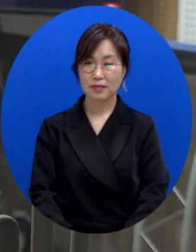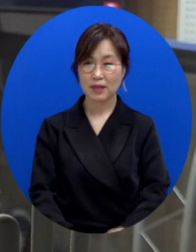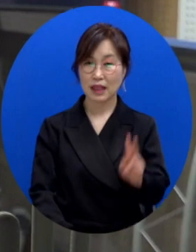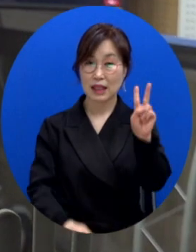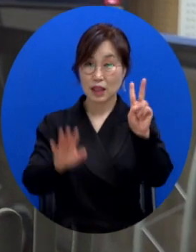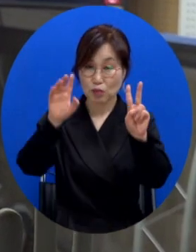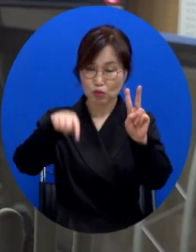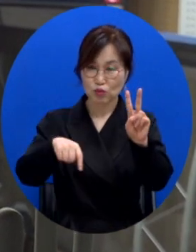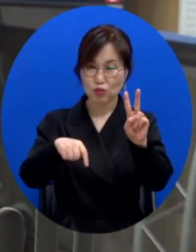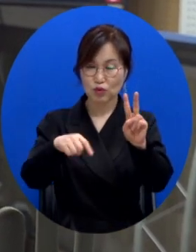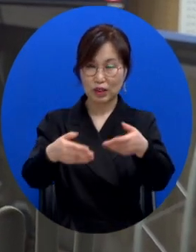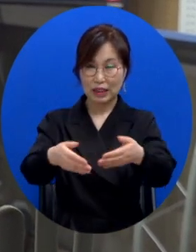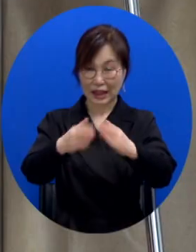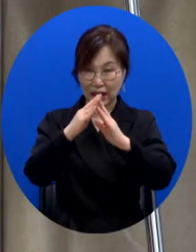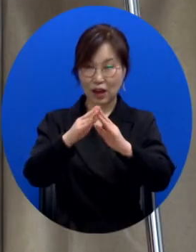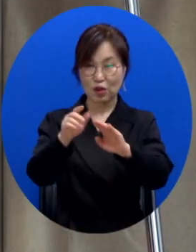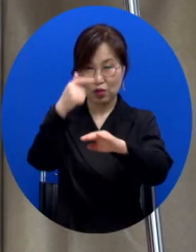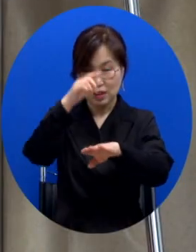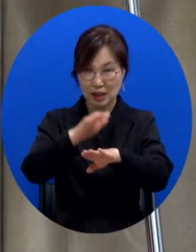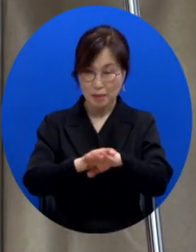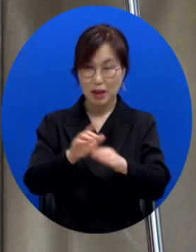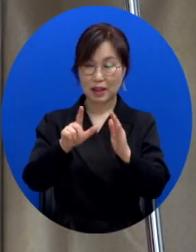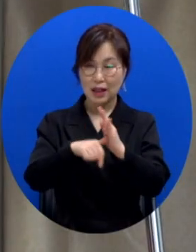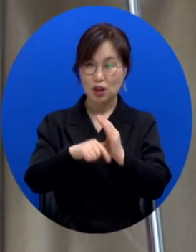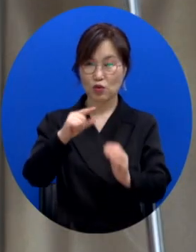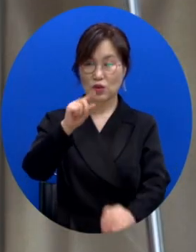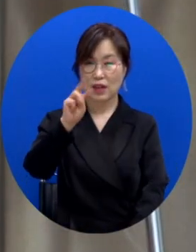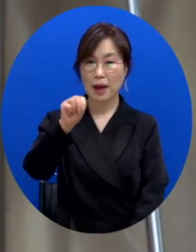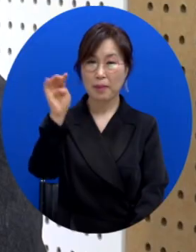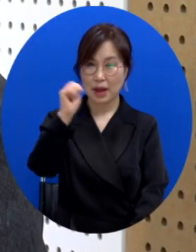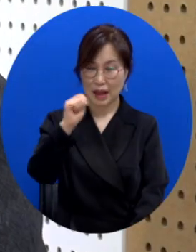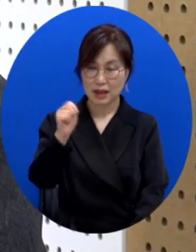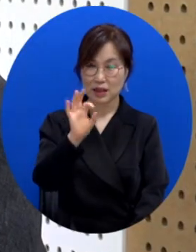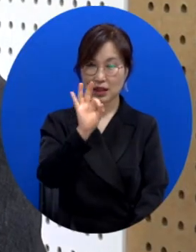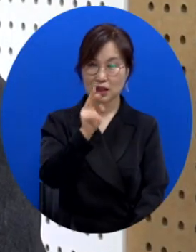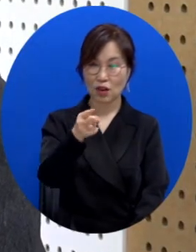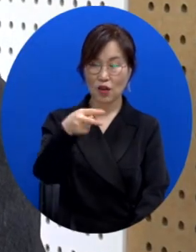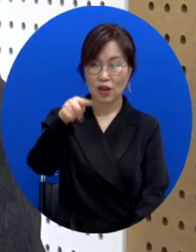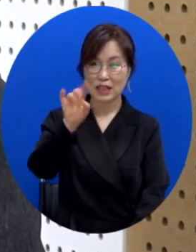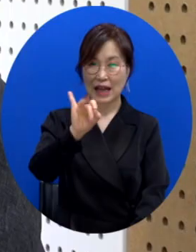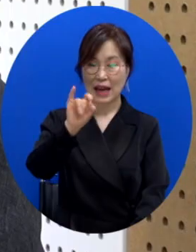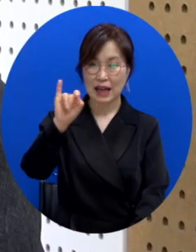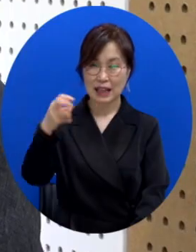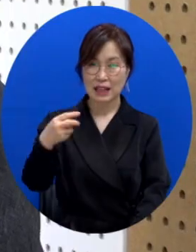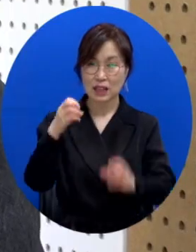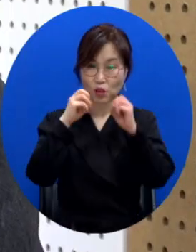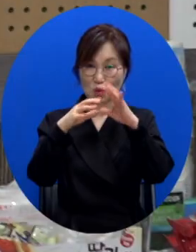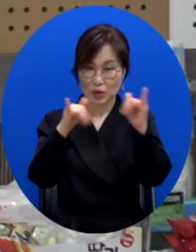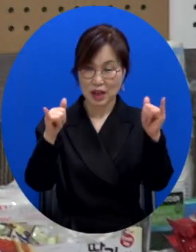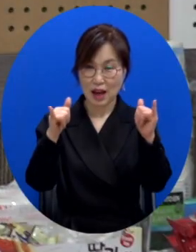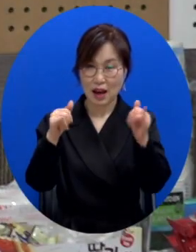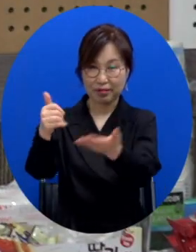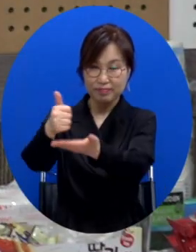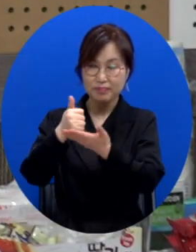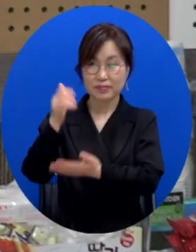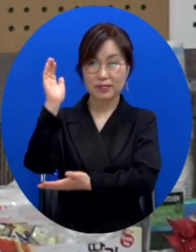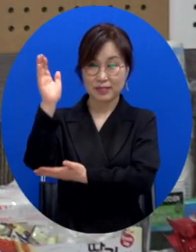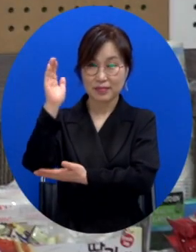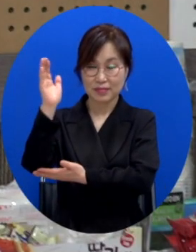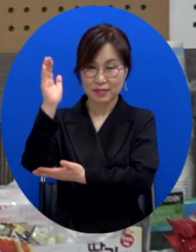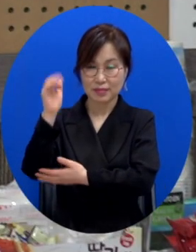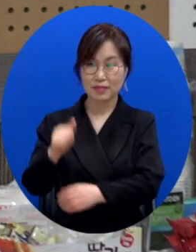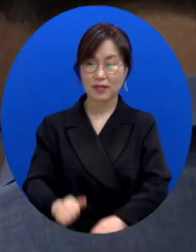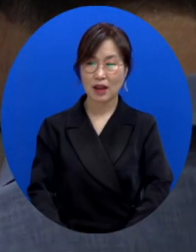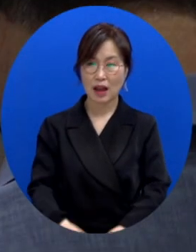순서인 개국기념 감사예배에선 GMS 명예선교사인 여상일 선교사를 초청해 말씀을 나눴습니다. 여상일 선교사는